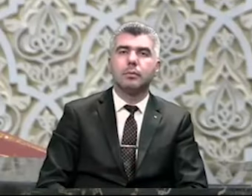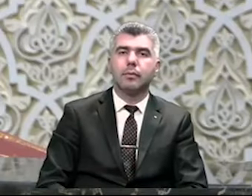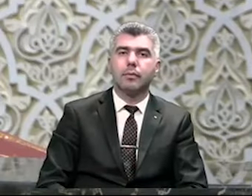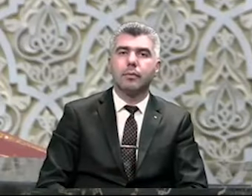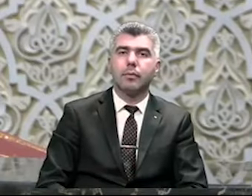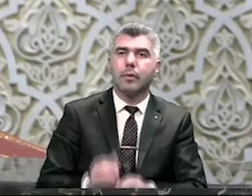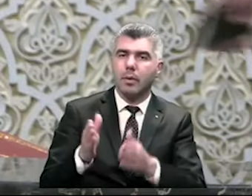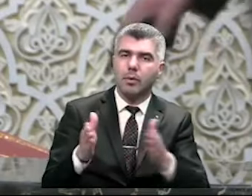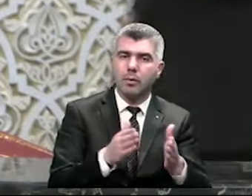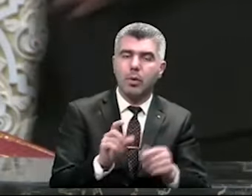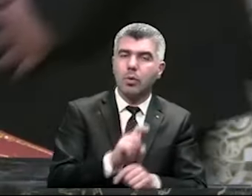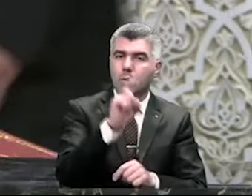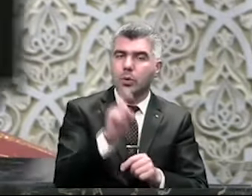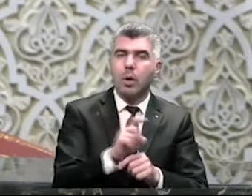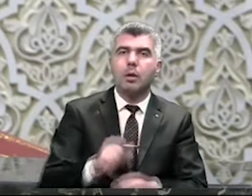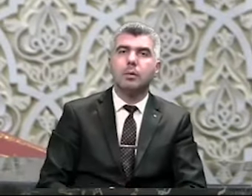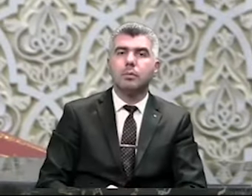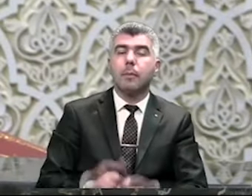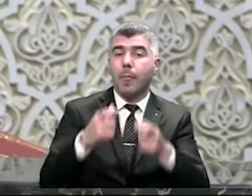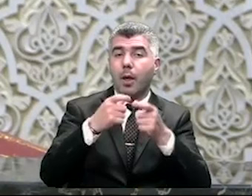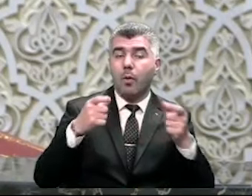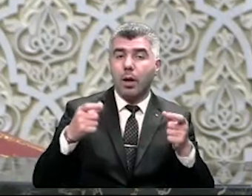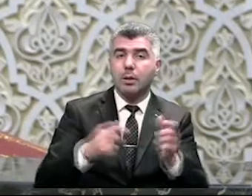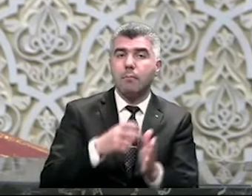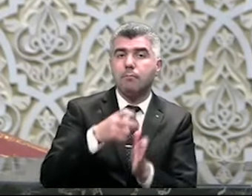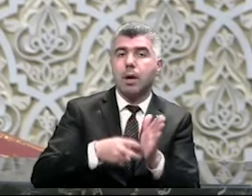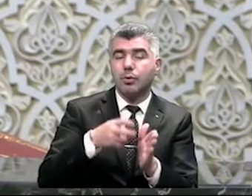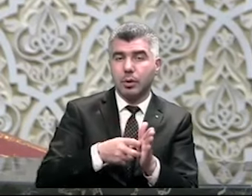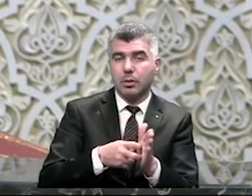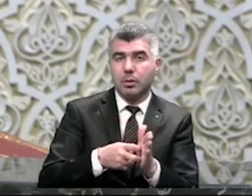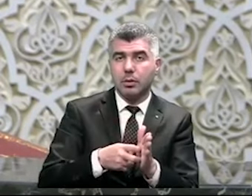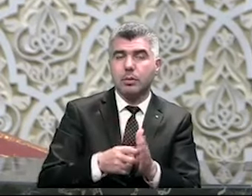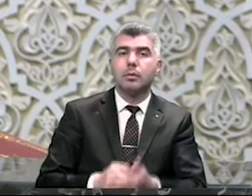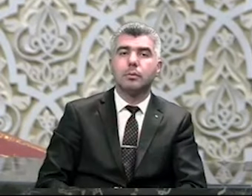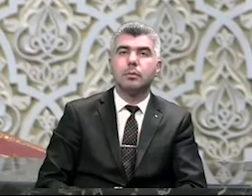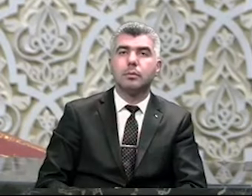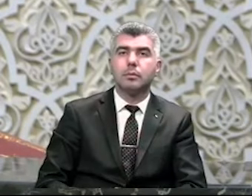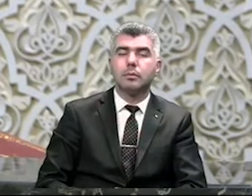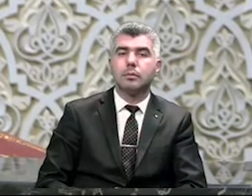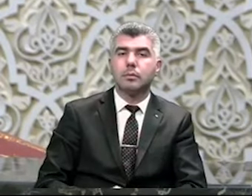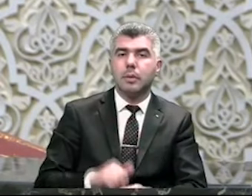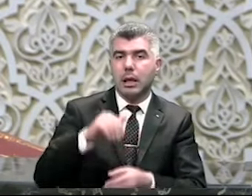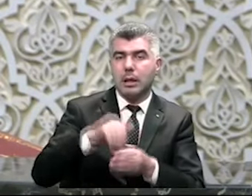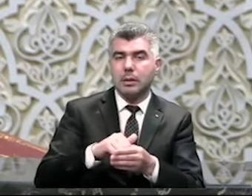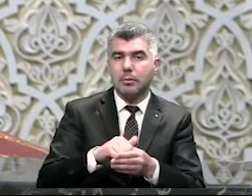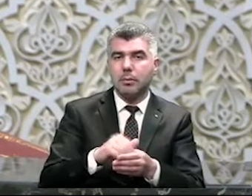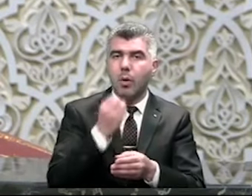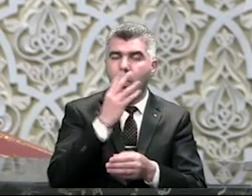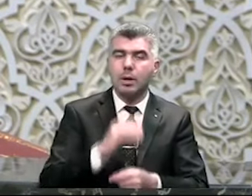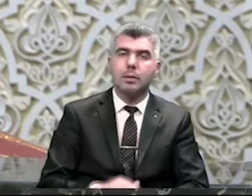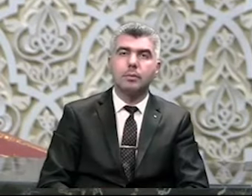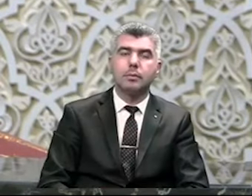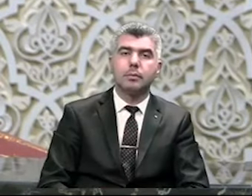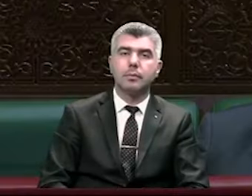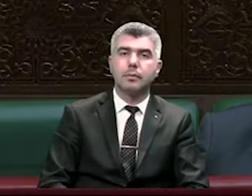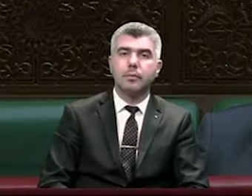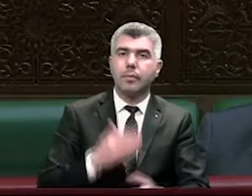المحترم نمر الى السؤال الموالي موضوع توسيع شبكه السكاك الحديديه للفريق الاشتراكي المعارضه الاتحاديه السي اسماعيل تفضل